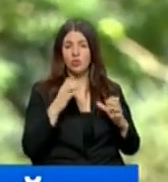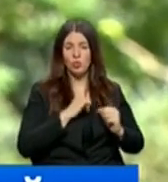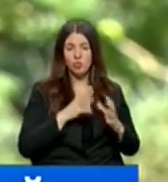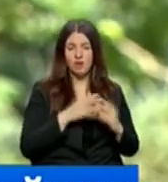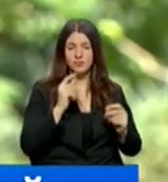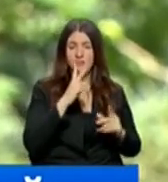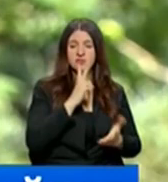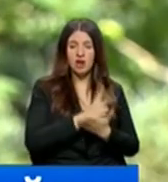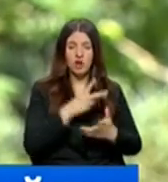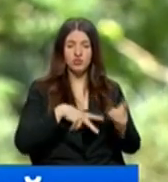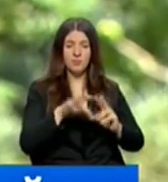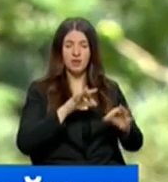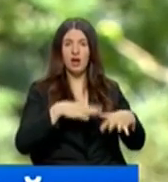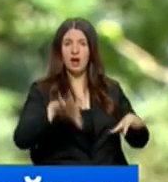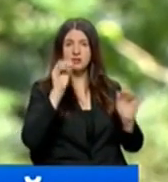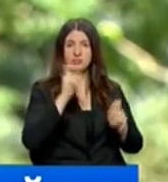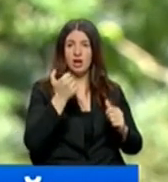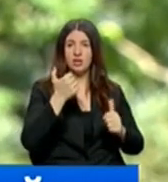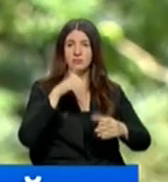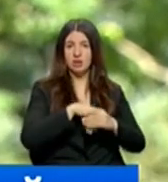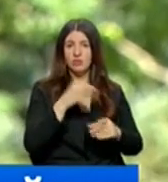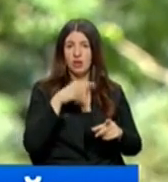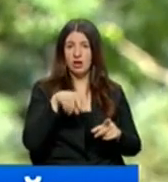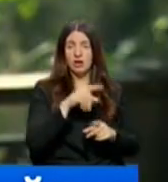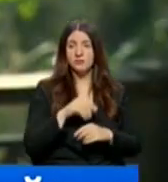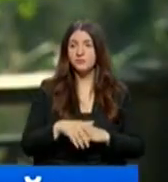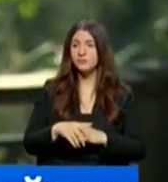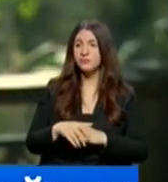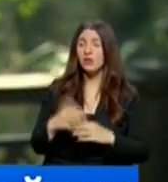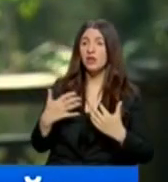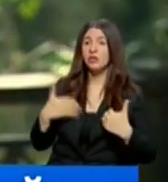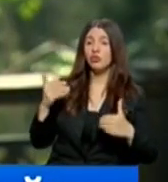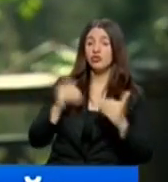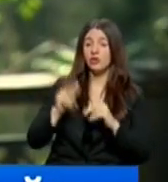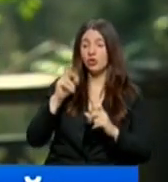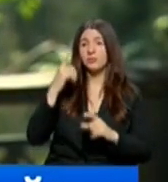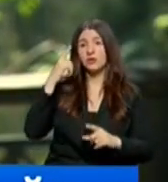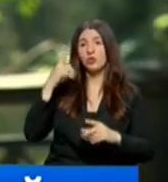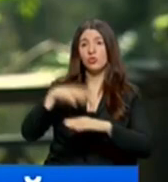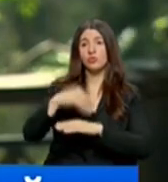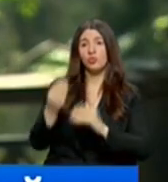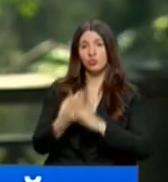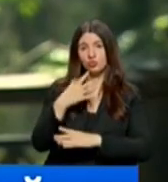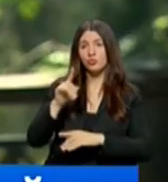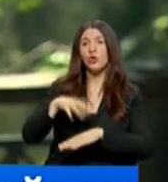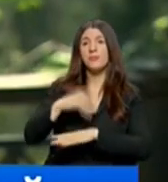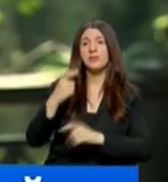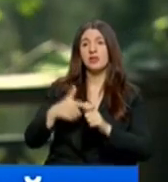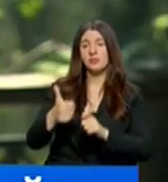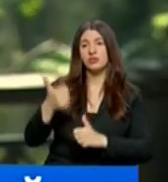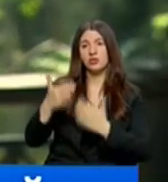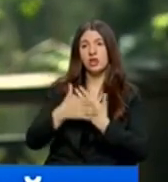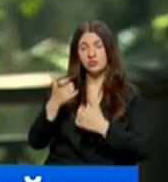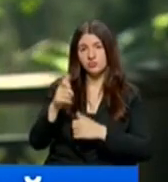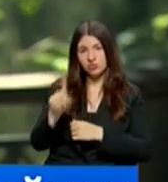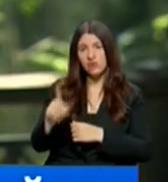bir karara, bir yol haritasına vardınız mı altılı parti olarak? Seçim güvenliği konusunda bir komisyon kurduk. Bu komisyonda bir genel başkan